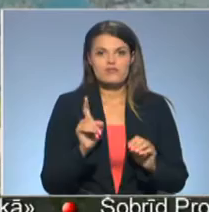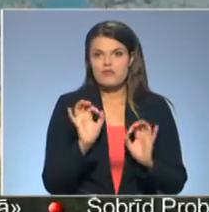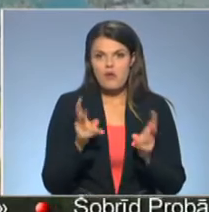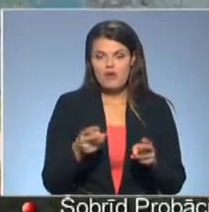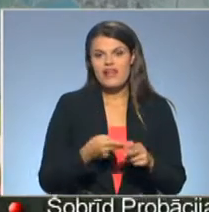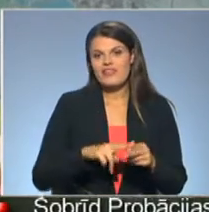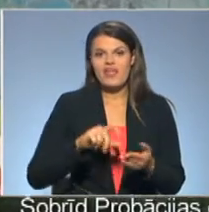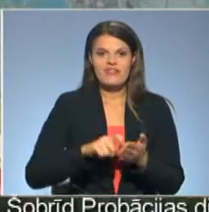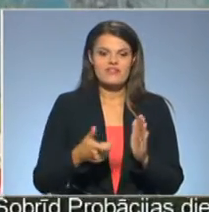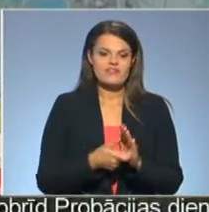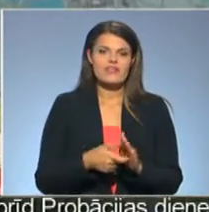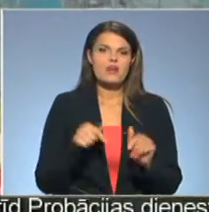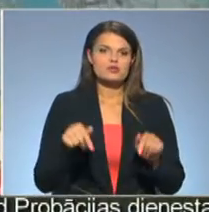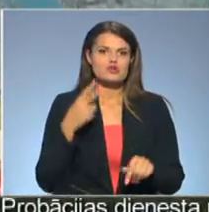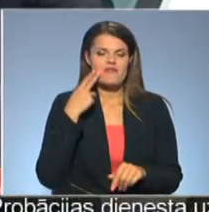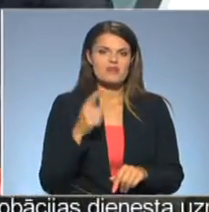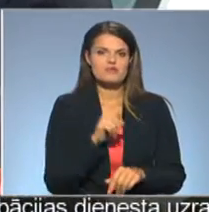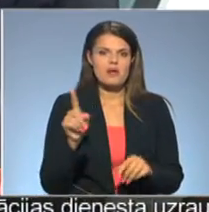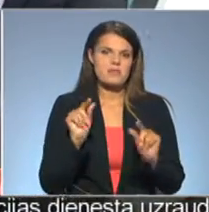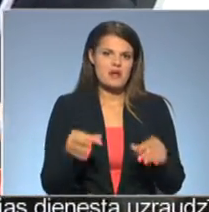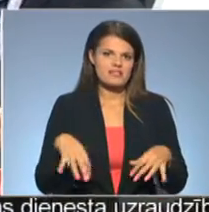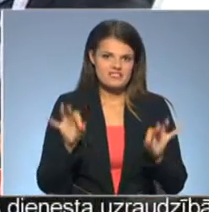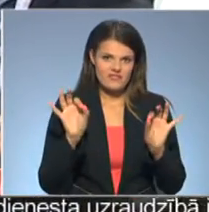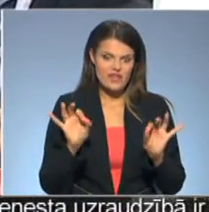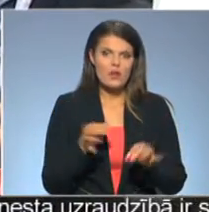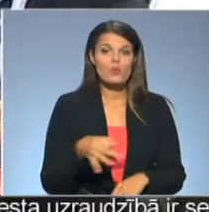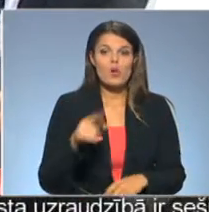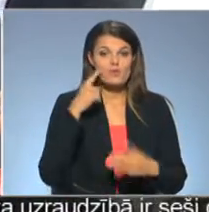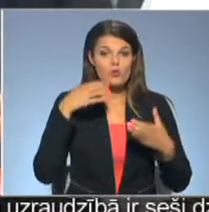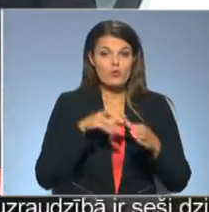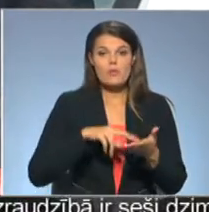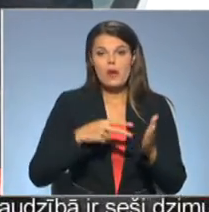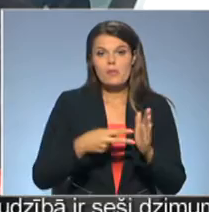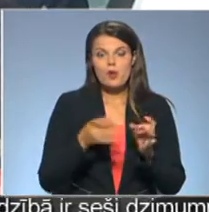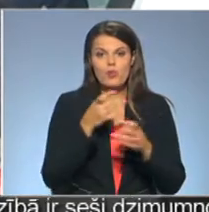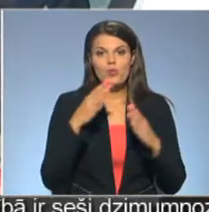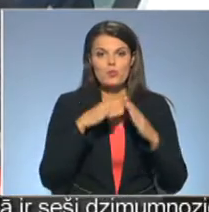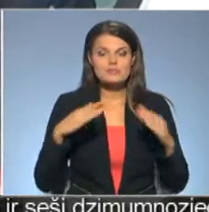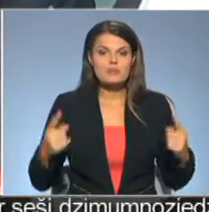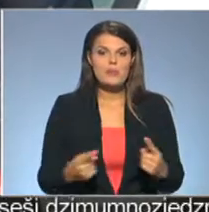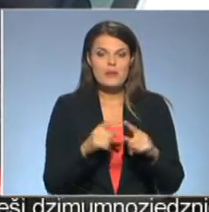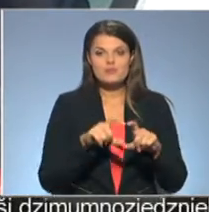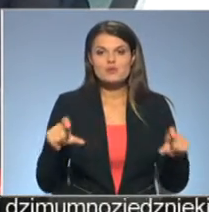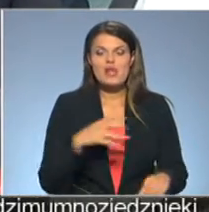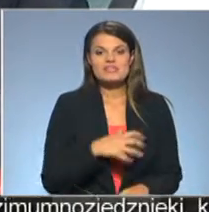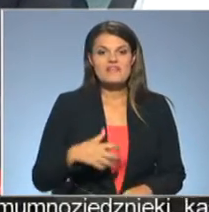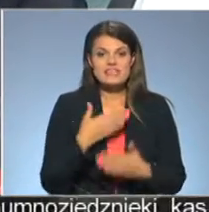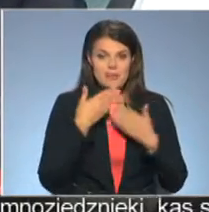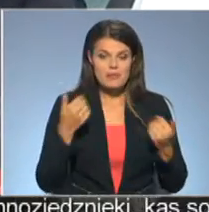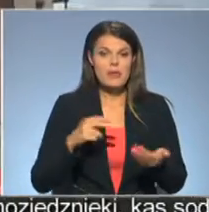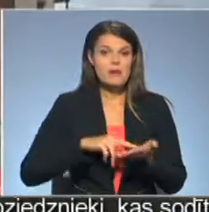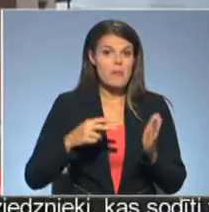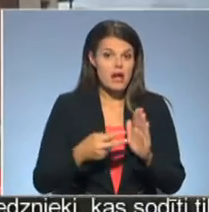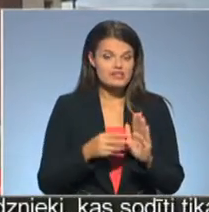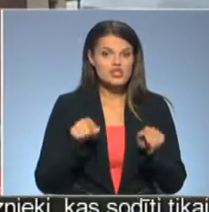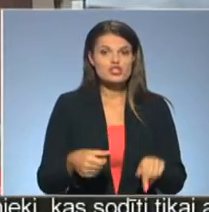tās telpas jau ir, man liekas, šī vecumā ir maz svarīgas. Novada domas plānos gan kultūras nam pielāgošanas skolas vajadzībām nebija paredzēta.